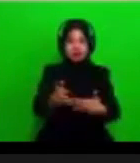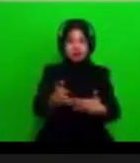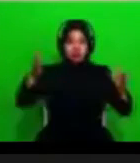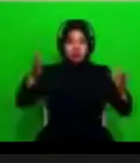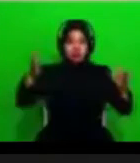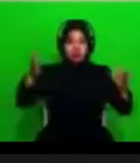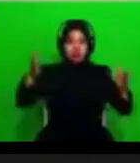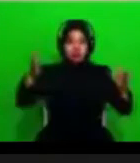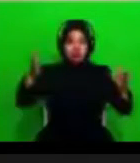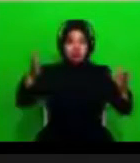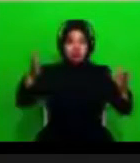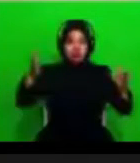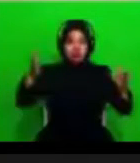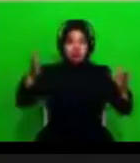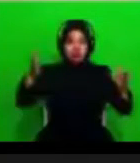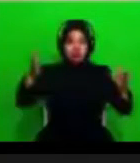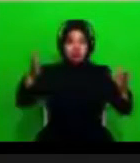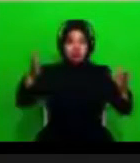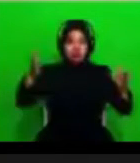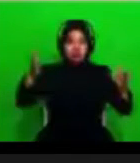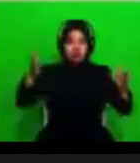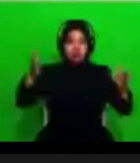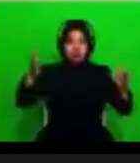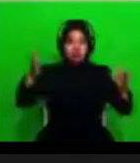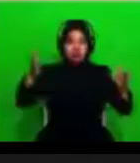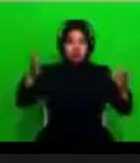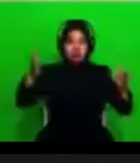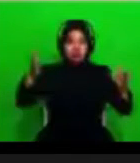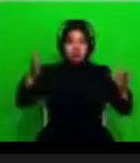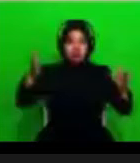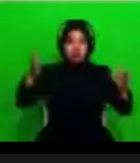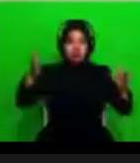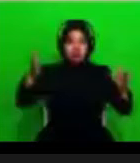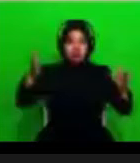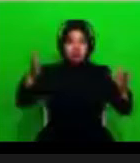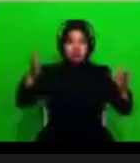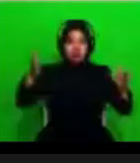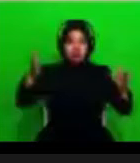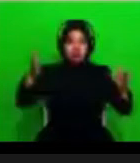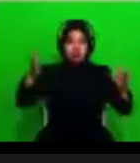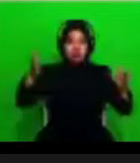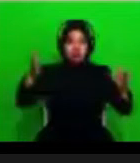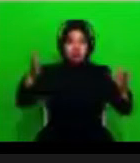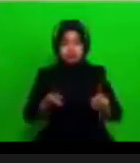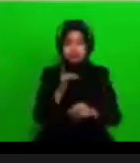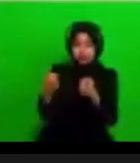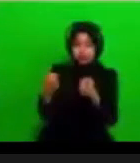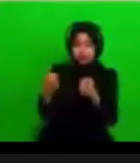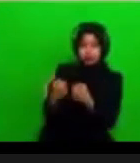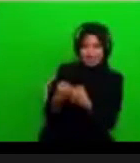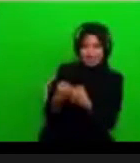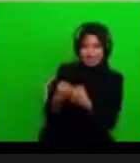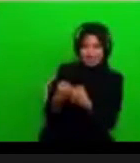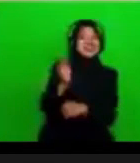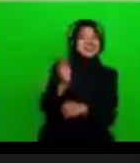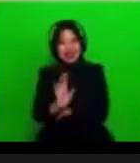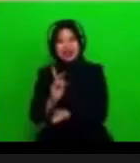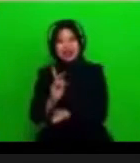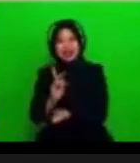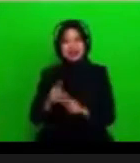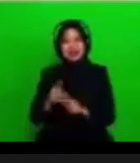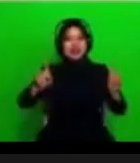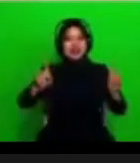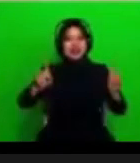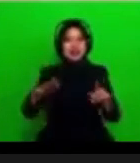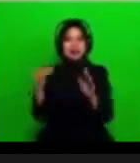demi mematuhi protokol kesehatan. Dan juga kami ingatkan untuk seluruhnya bahwa rasanya tetap menjadi penting untuk menjaga protokol